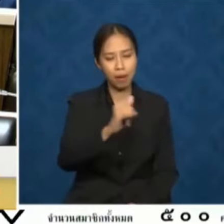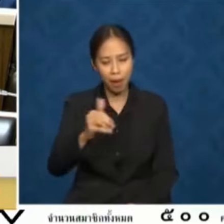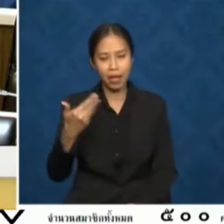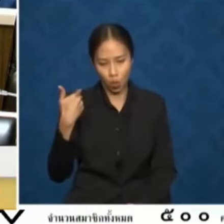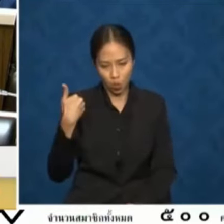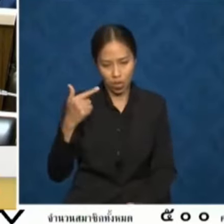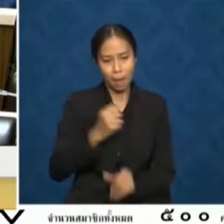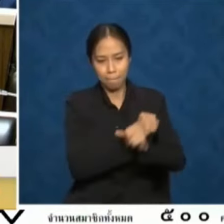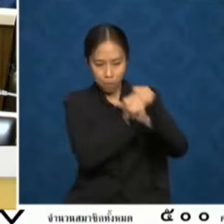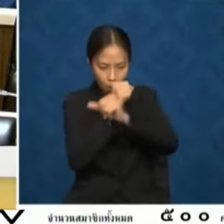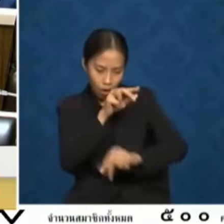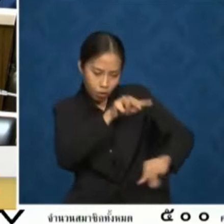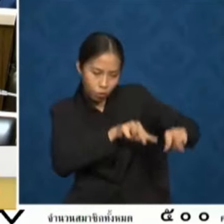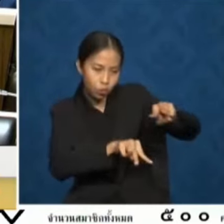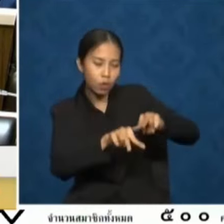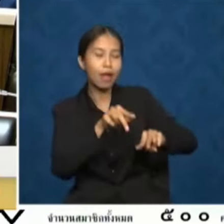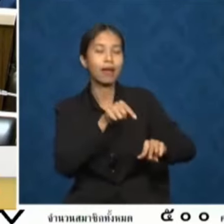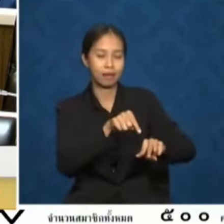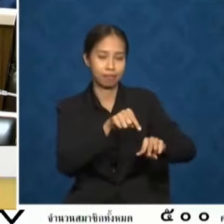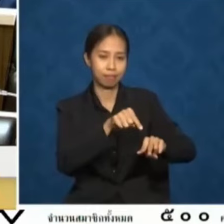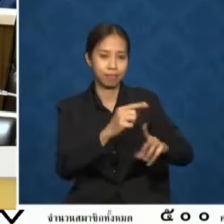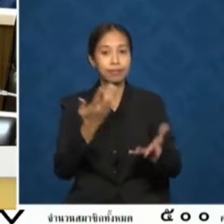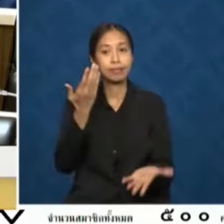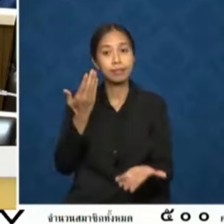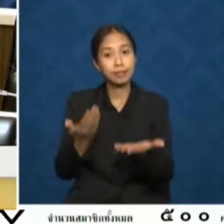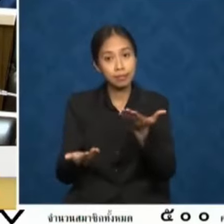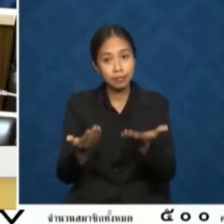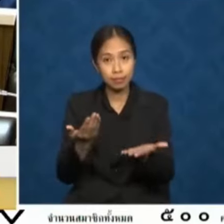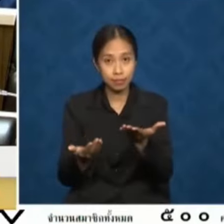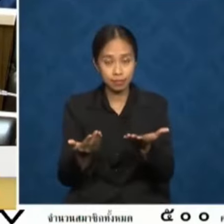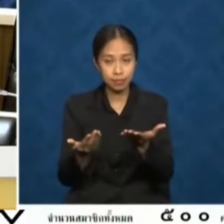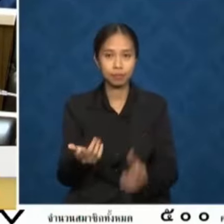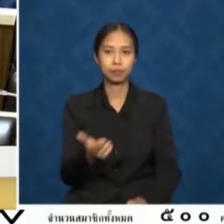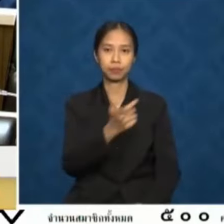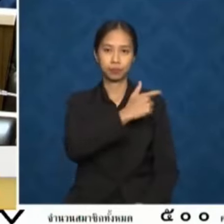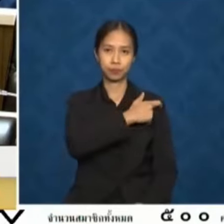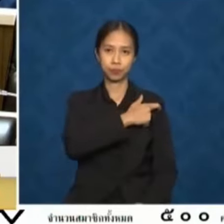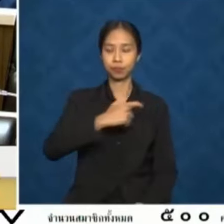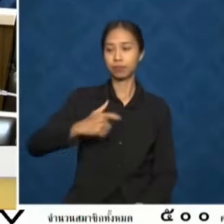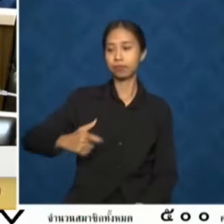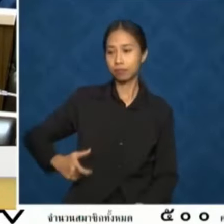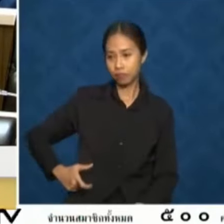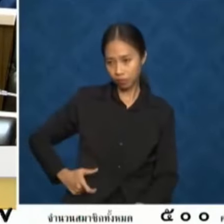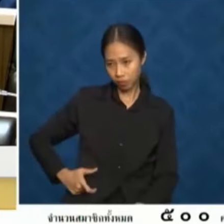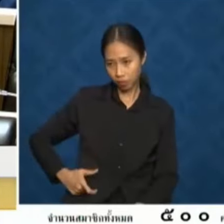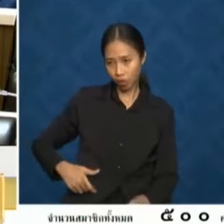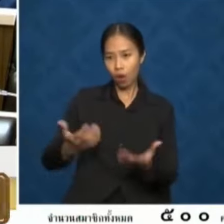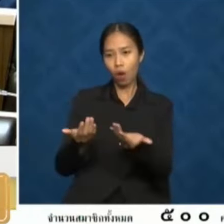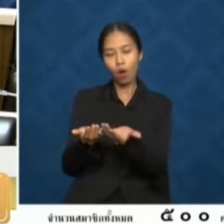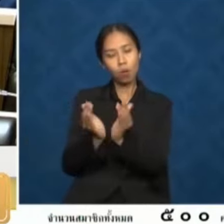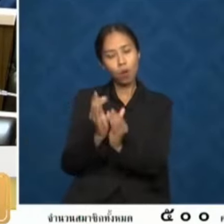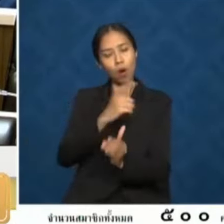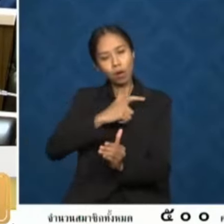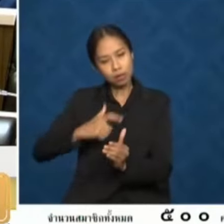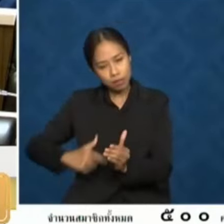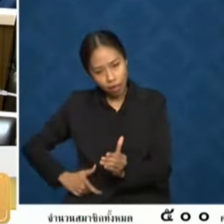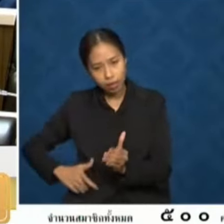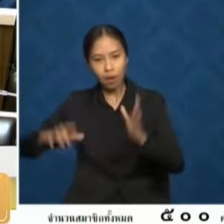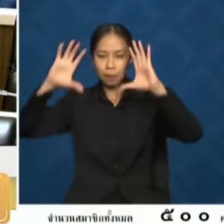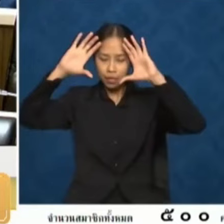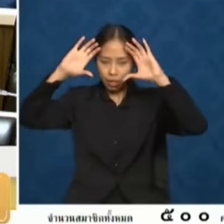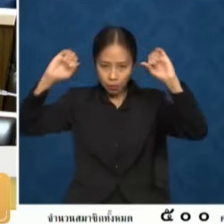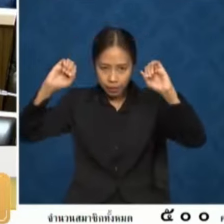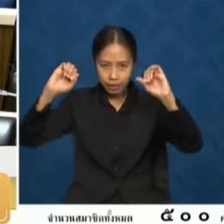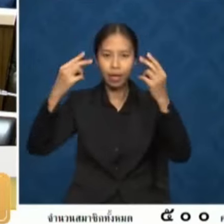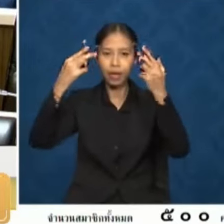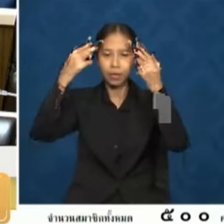านไม่ว่าบุคคลนั้นจะเป็นพระมหากษัตริย์พระบรมวงศานุวงศ์ประธานาธิบดีน